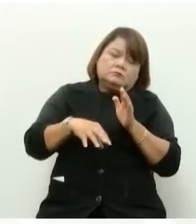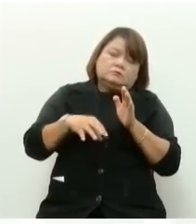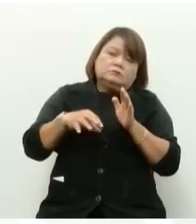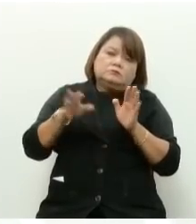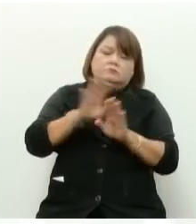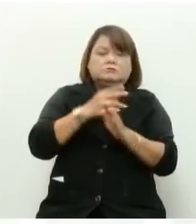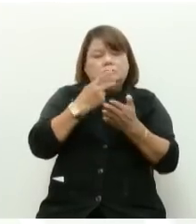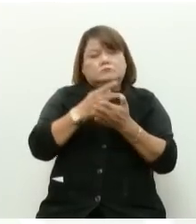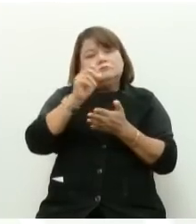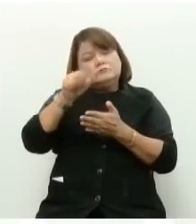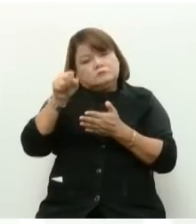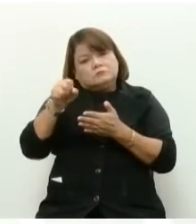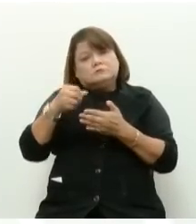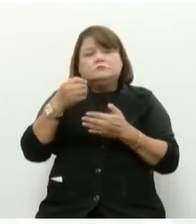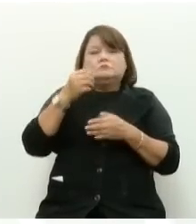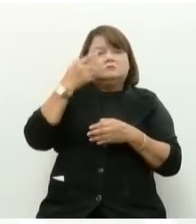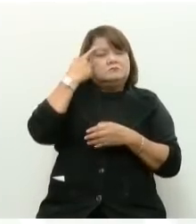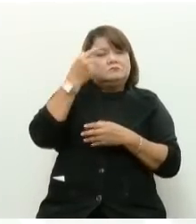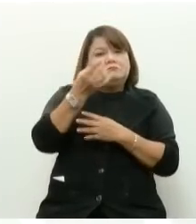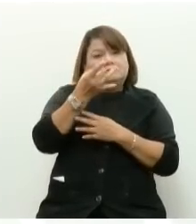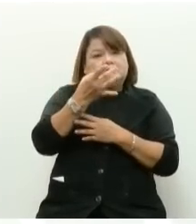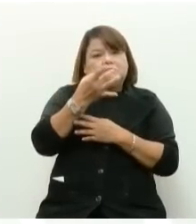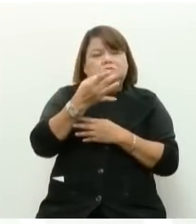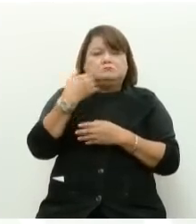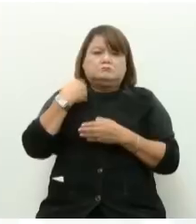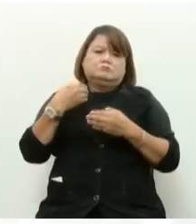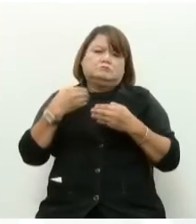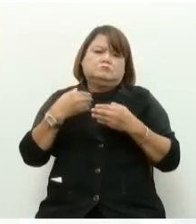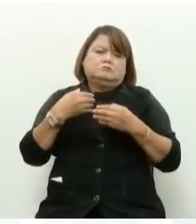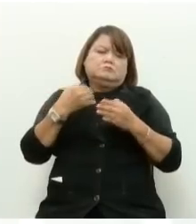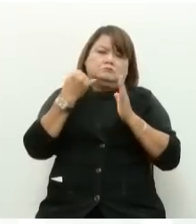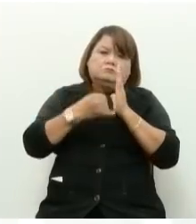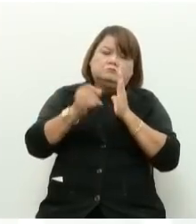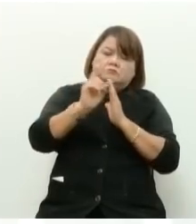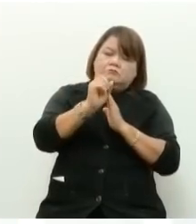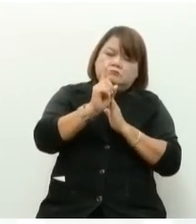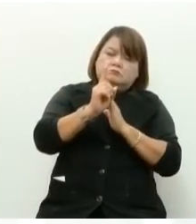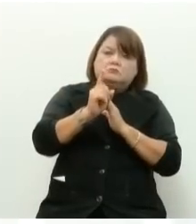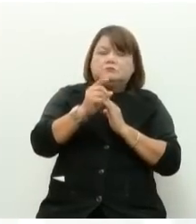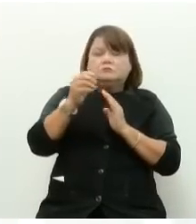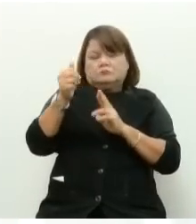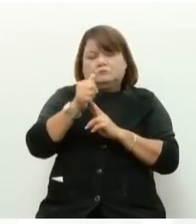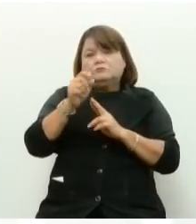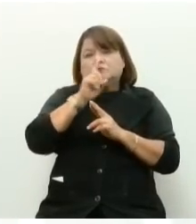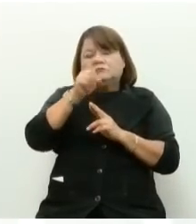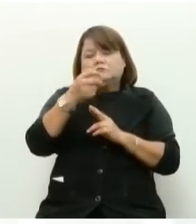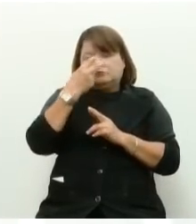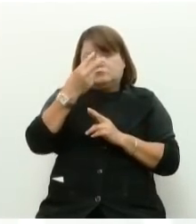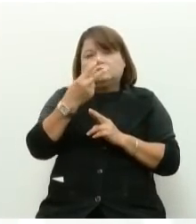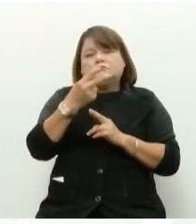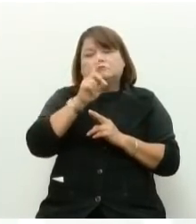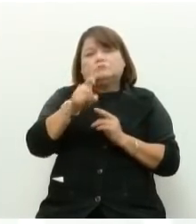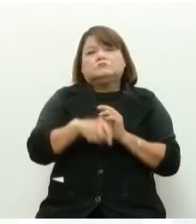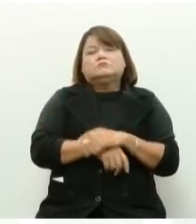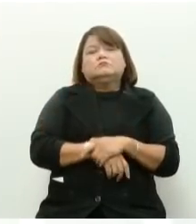ามันเป็นเพราะอะไรมีความคาดเคลื่อนส่วนใดบ้างก็อยากจะให้ท่านรองแล้วก็ทีมงานได้ช่วยให้